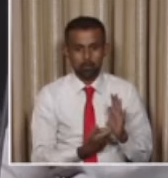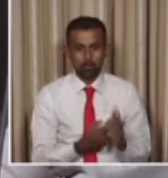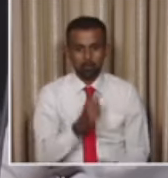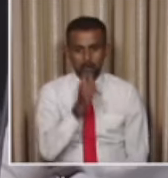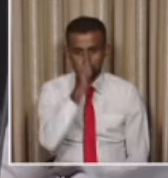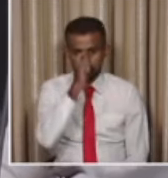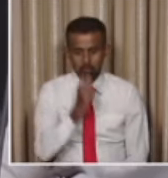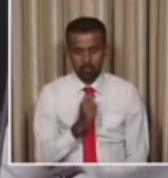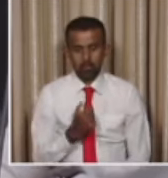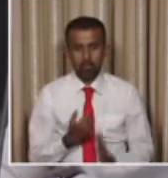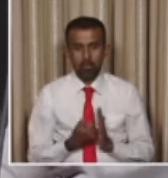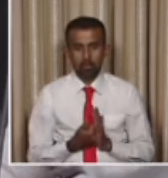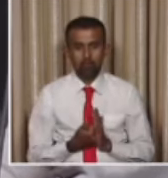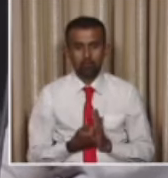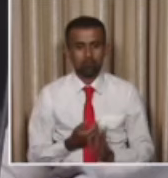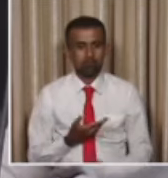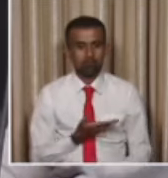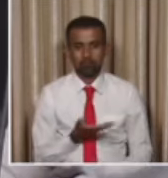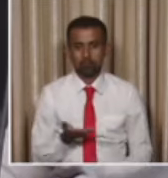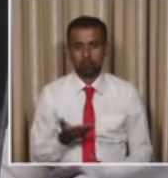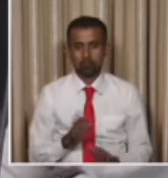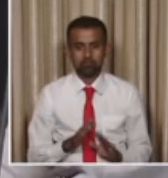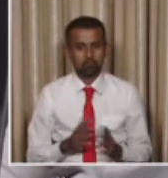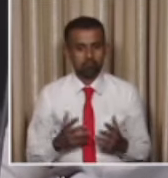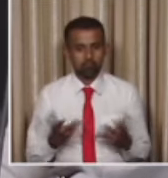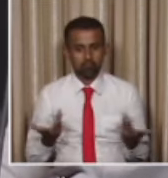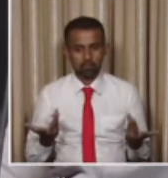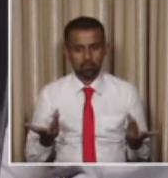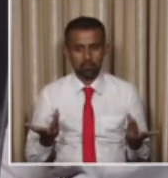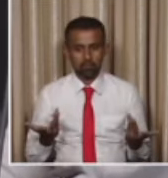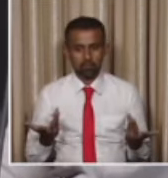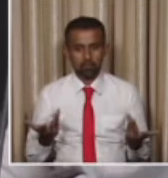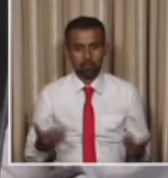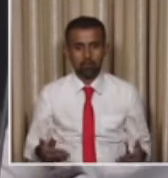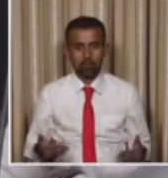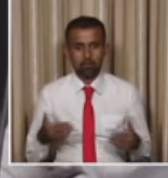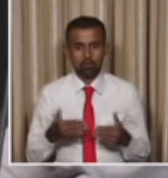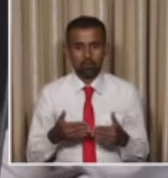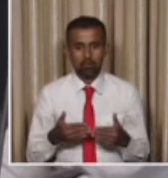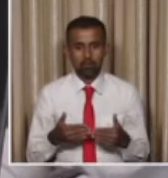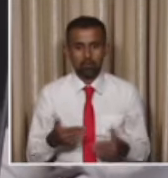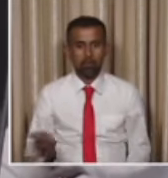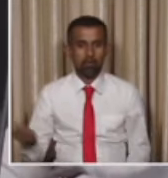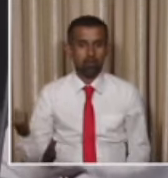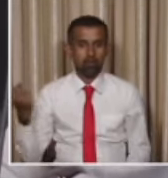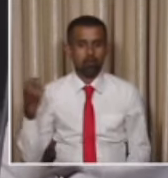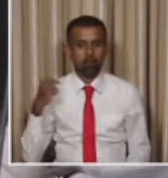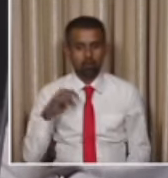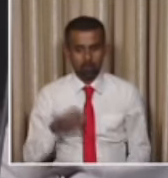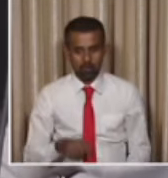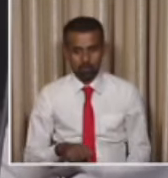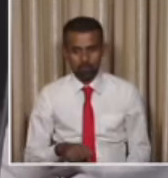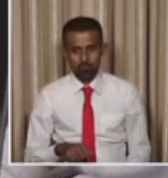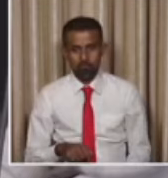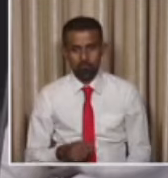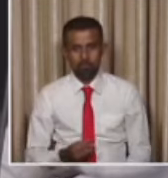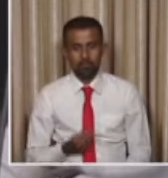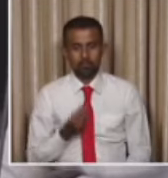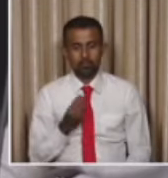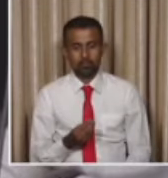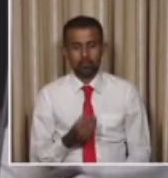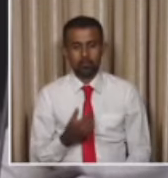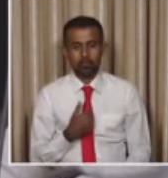මේ ගරු සභාවේ නොසිට අද දින නැවත වරක් හඬන් නැගින්ට අවස්ථාව ලැබීම ගැන